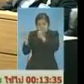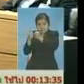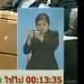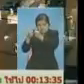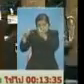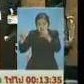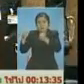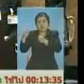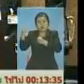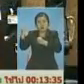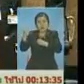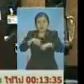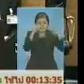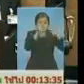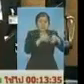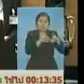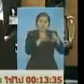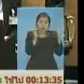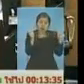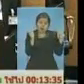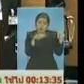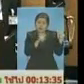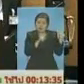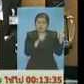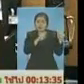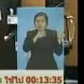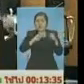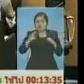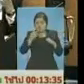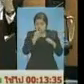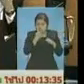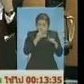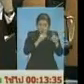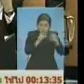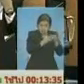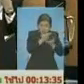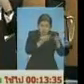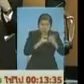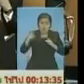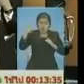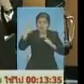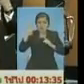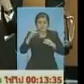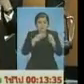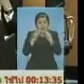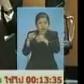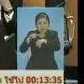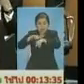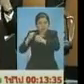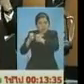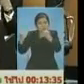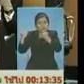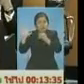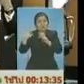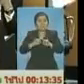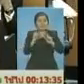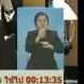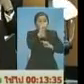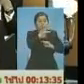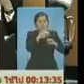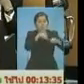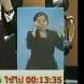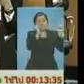ติคณะรัฐมนตรีมันแบบกว้างๆครับถ้าท่านคิดว่าบริษัทไม่ควรได้รับการขยายระยะเวลาท่านก็ทำได้แต่ท่านไปอ้างมติคณะรัฐมน